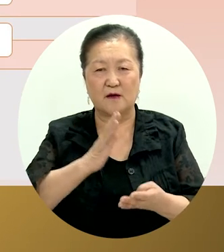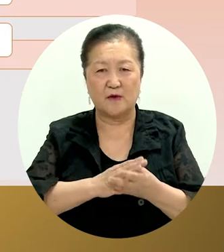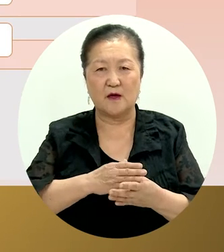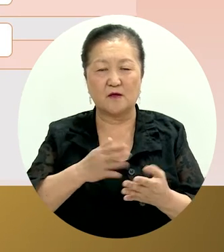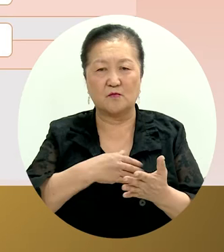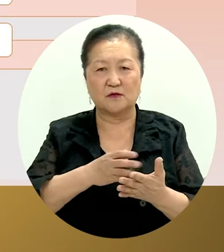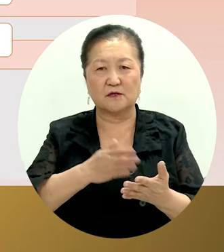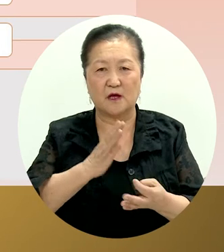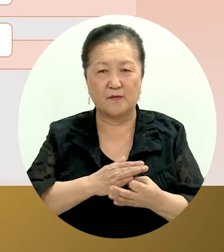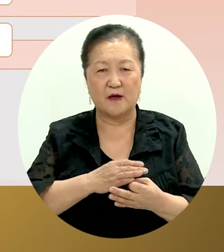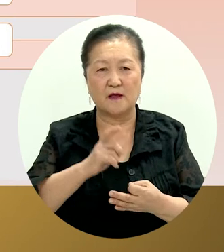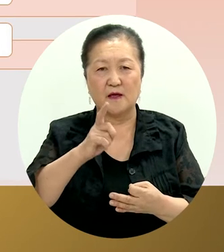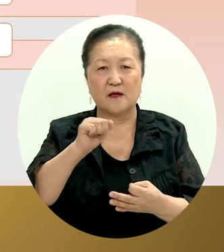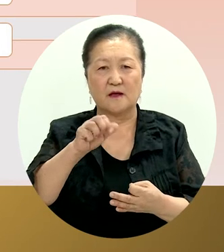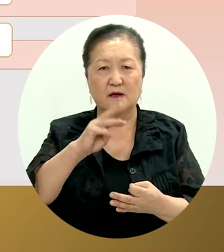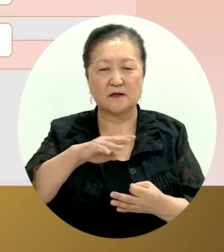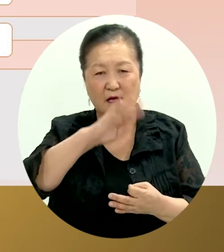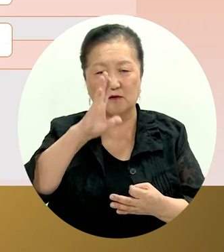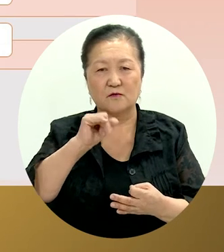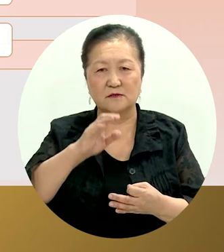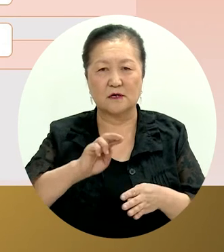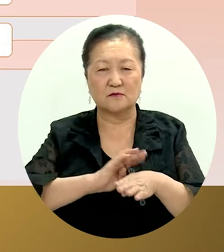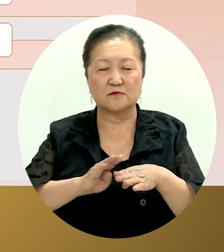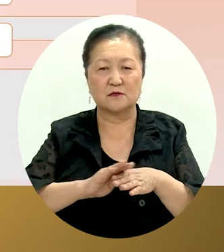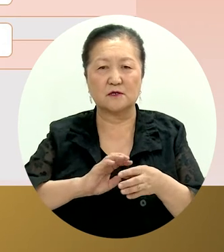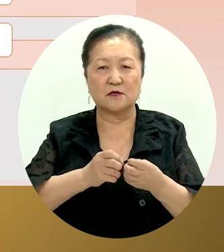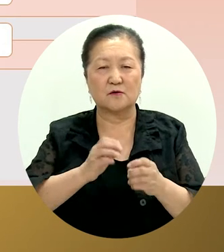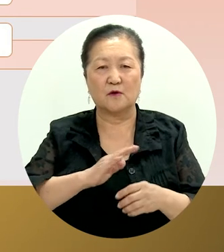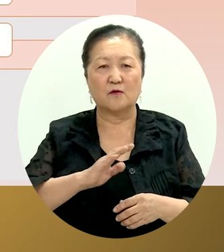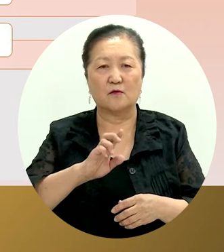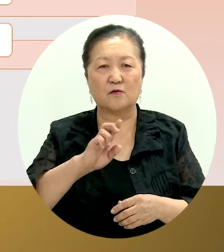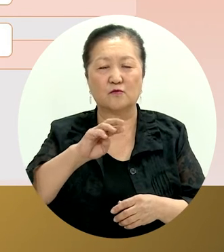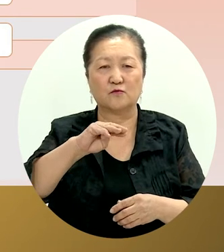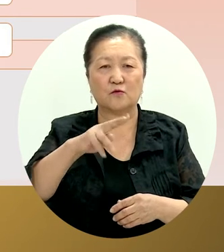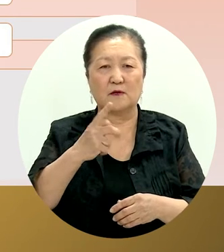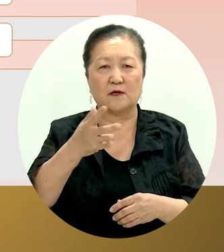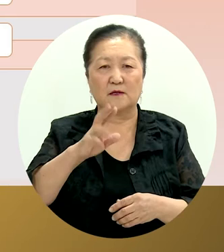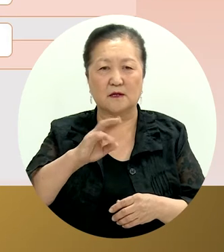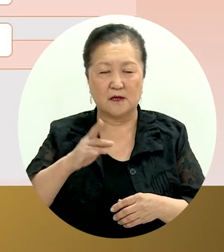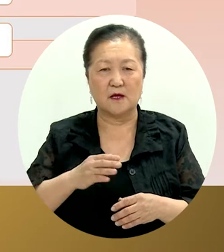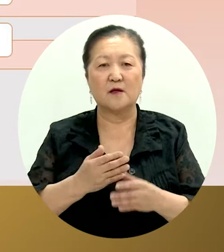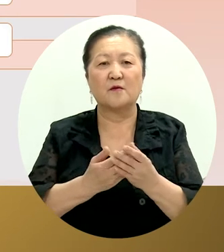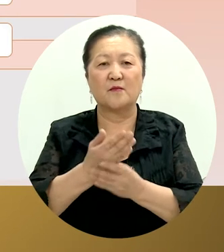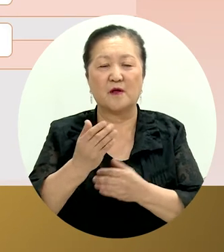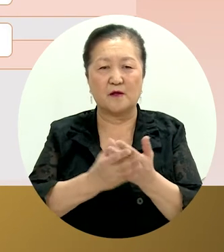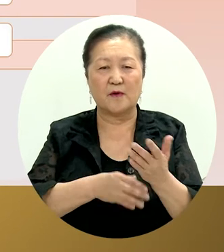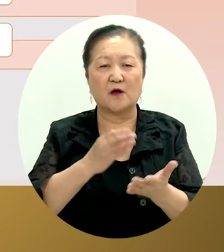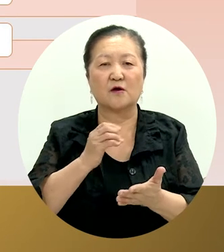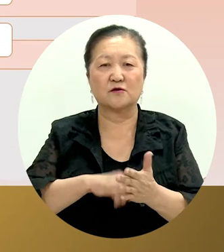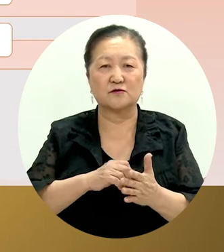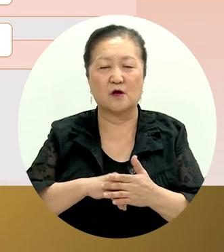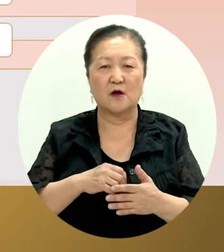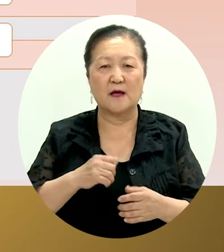усыг амсч болохгүй. Хит халуун усаар тусалт хийж болохгүй. Та бүхний одоо түлэгдэх магадaltaа тийм. Тэгэхээр бэлээ хэрэглэх хэрэгтэй. За